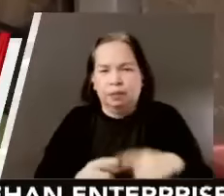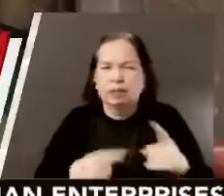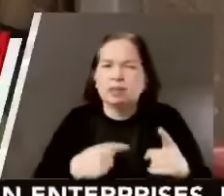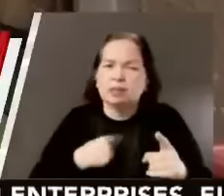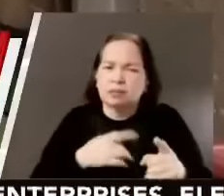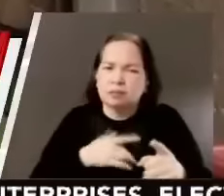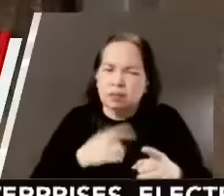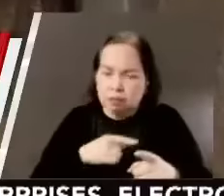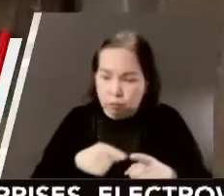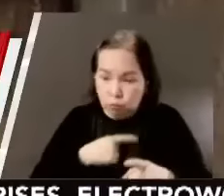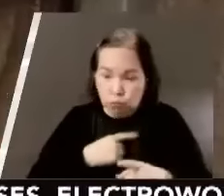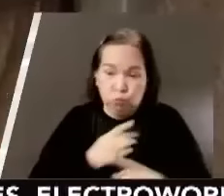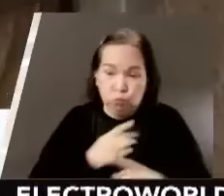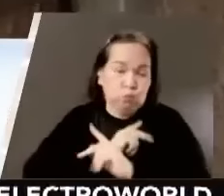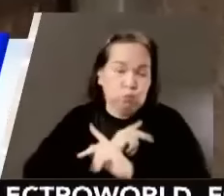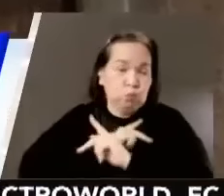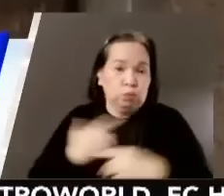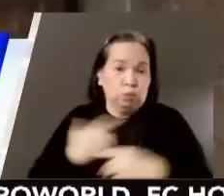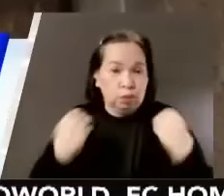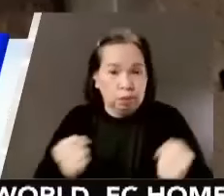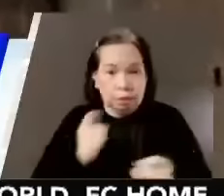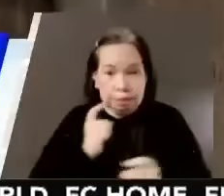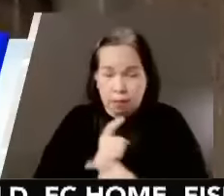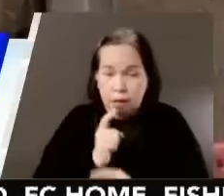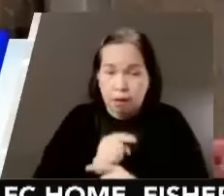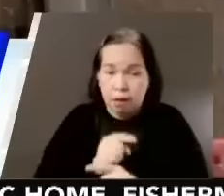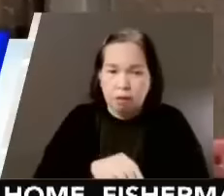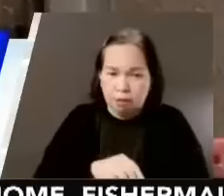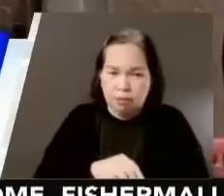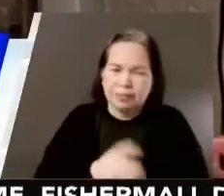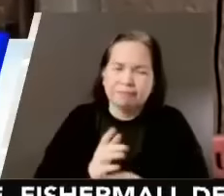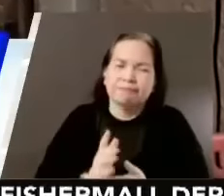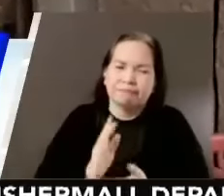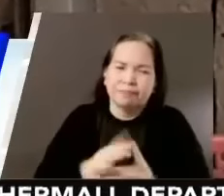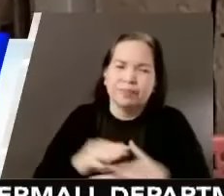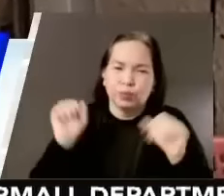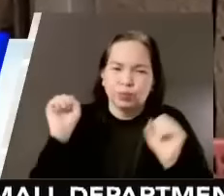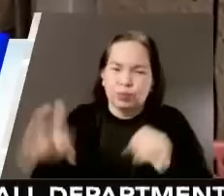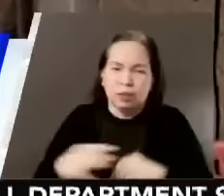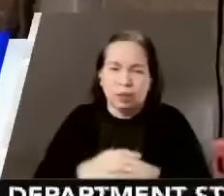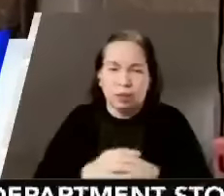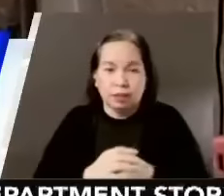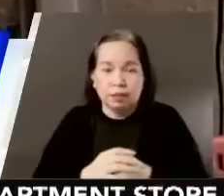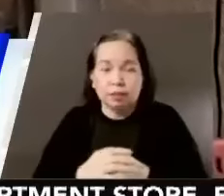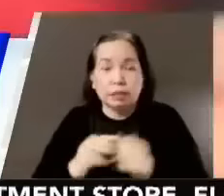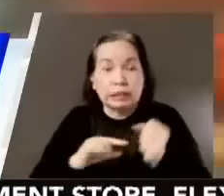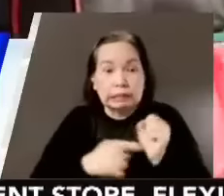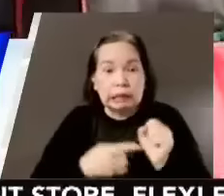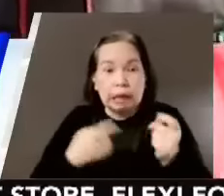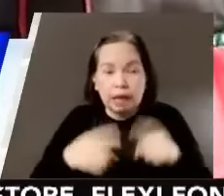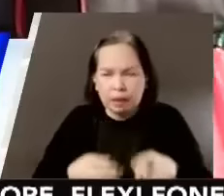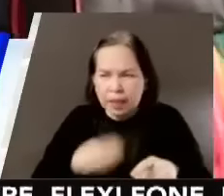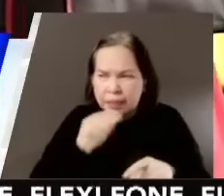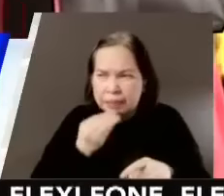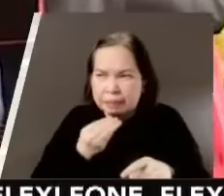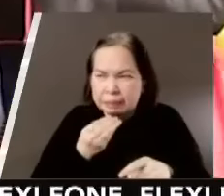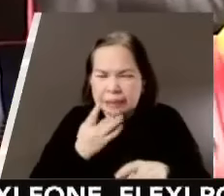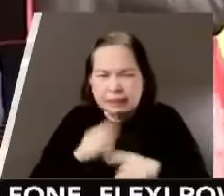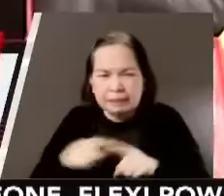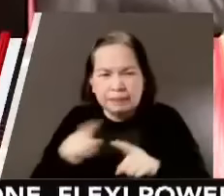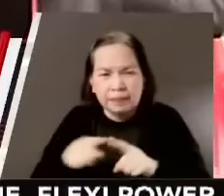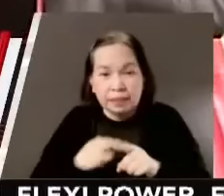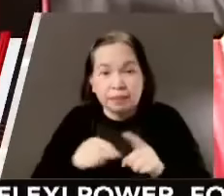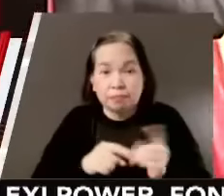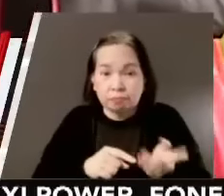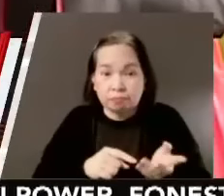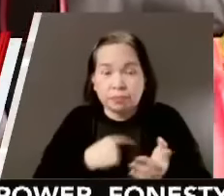sa kalusugan mo yun eh. Hindi na ako nang hinayang, tinapon na namin. Simula nung nalasaan na namin ng ganun. Payo ng Bureau of Plant